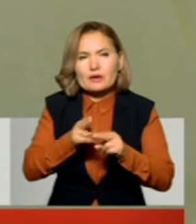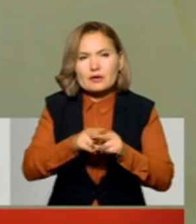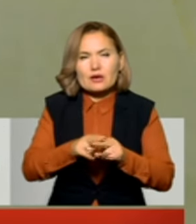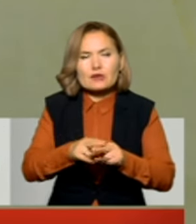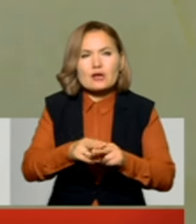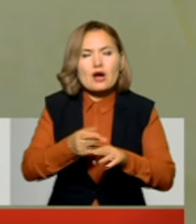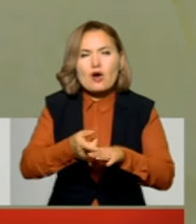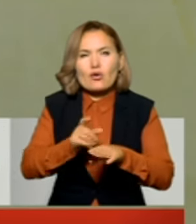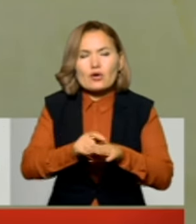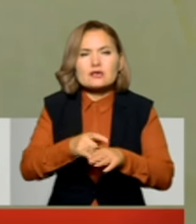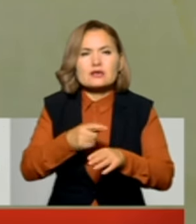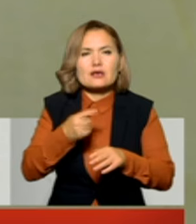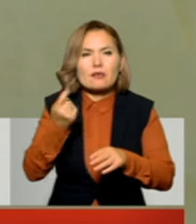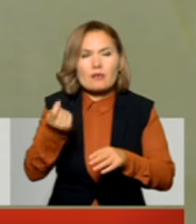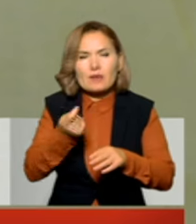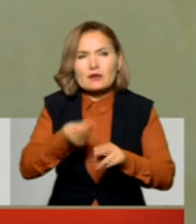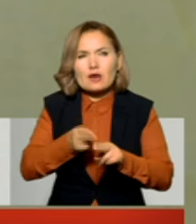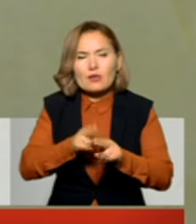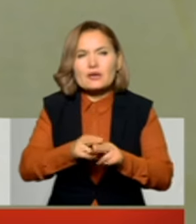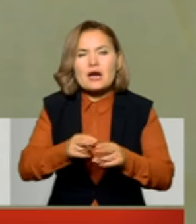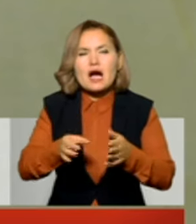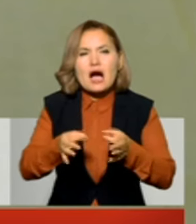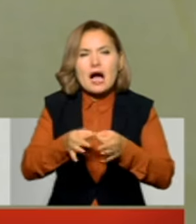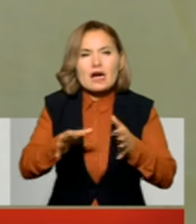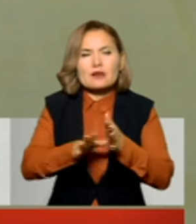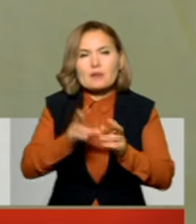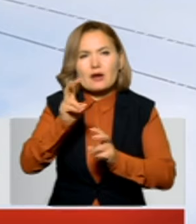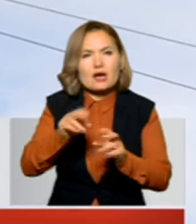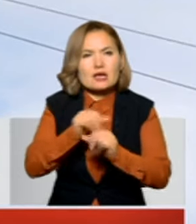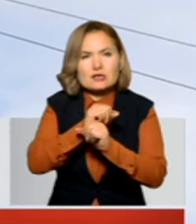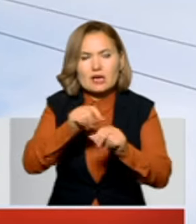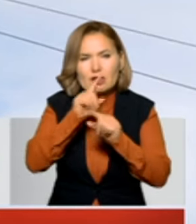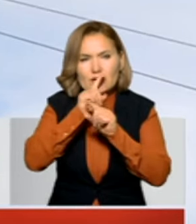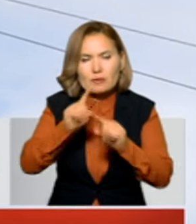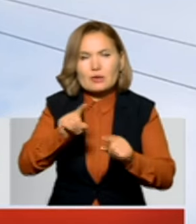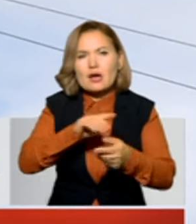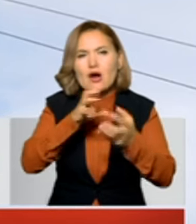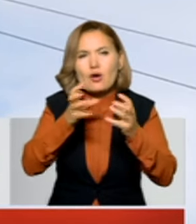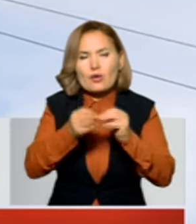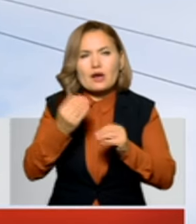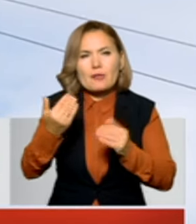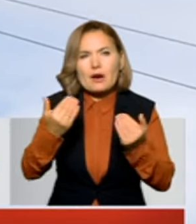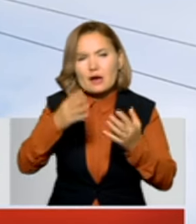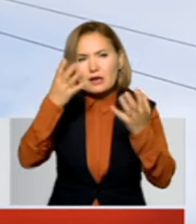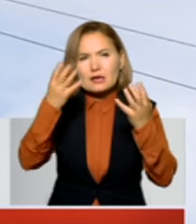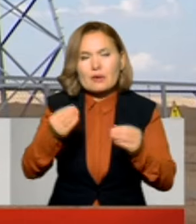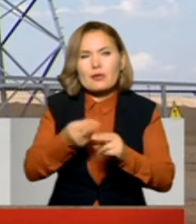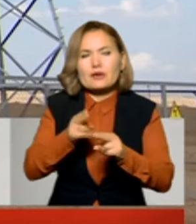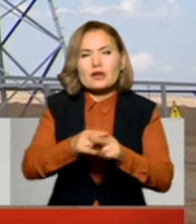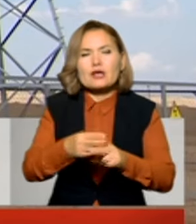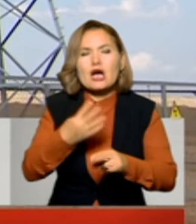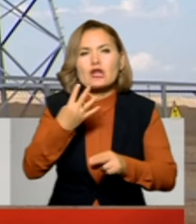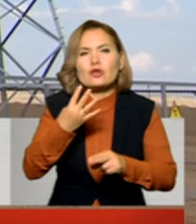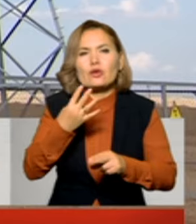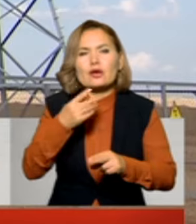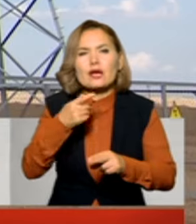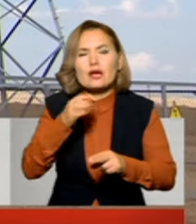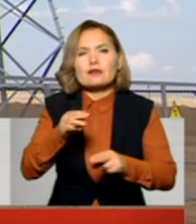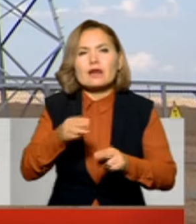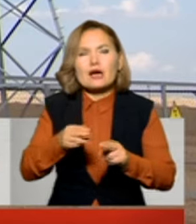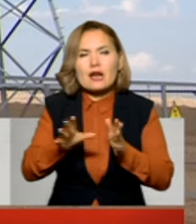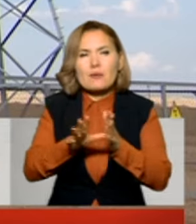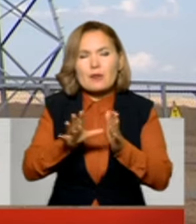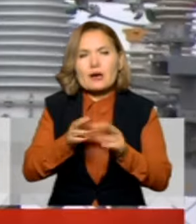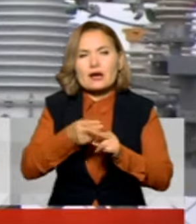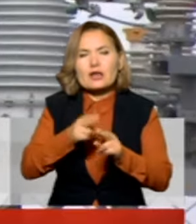4,5% байытылады. Сондықтан атом электр станциясы бомбасы ешқашан жарылмайды. Салыстырмалы түрде айтсақ, қазіргі жағдайда 4 гигаватт электр энергиясын өндіру